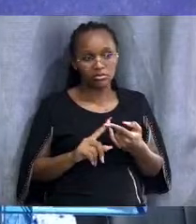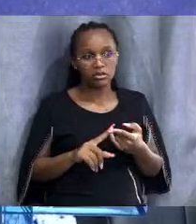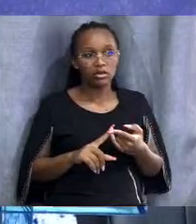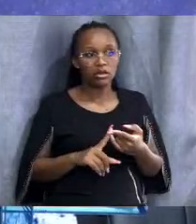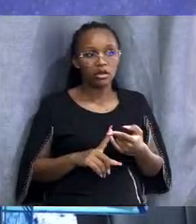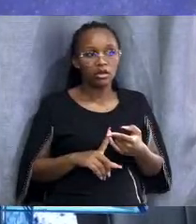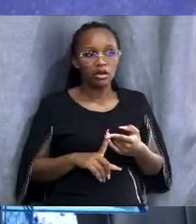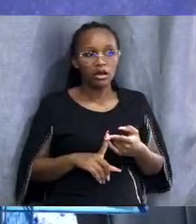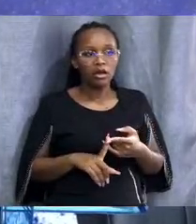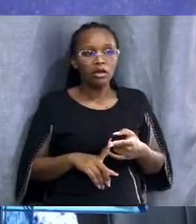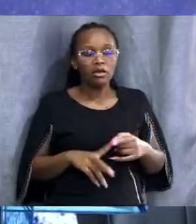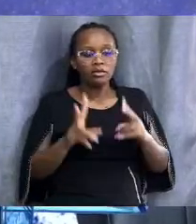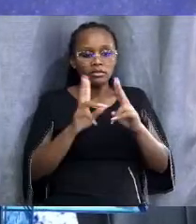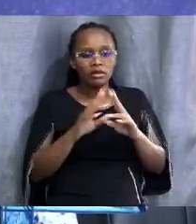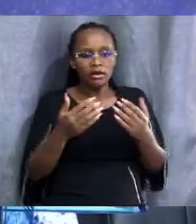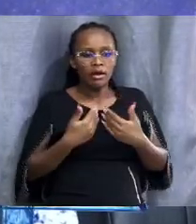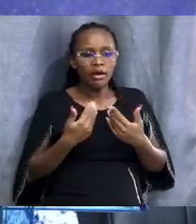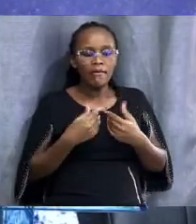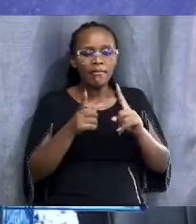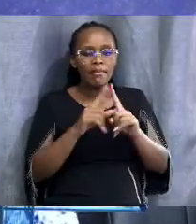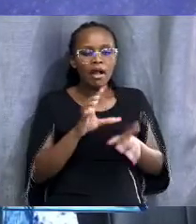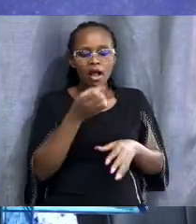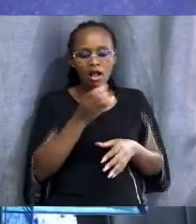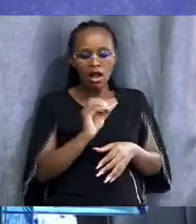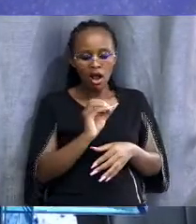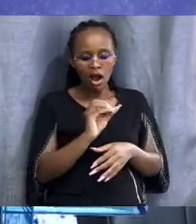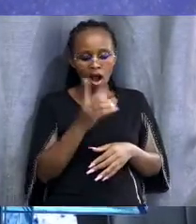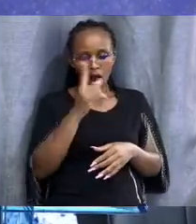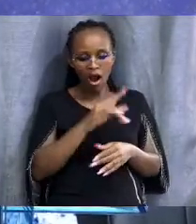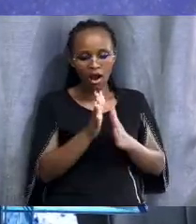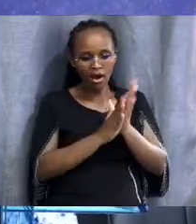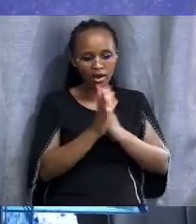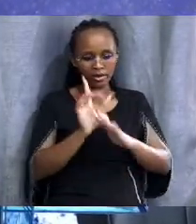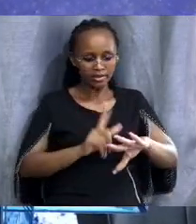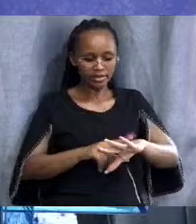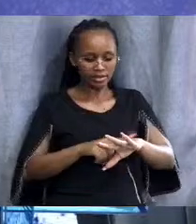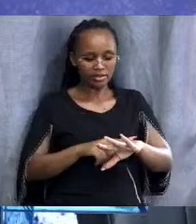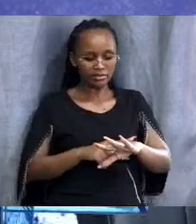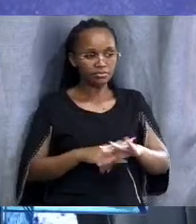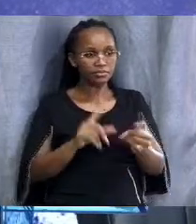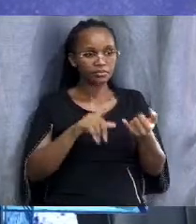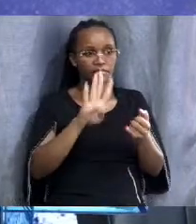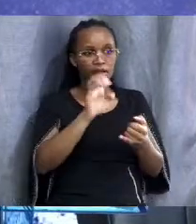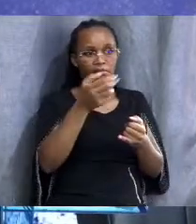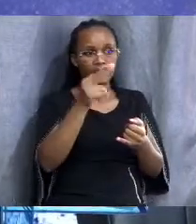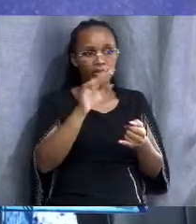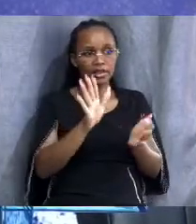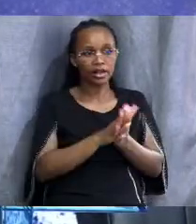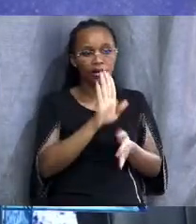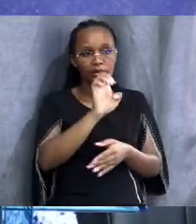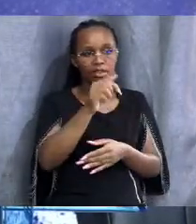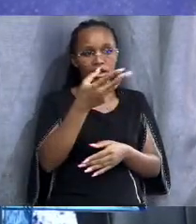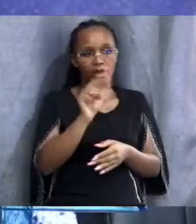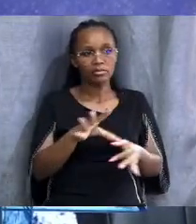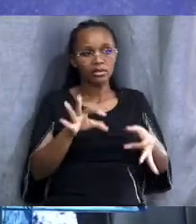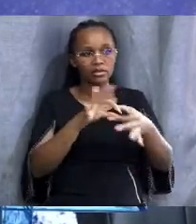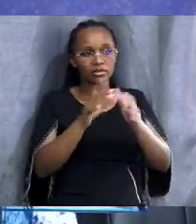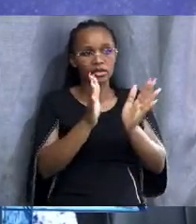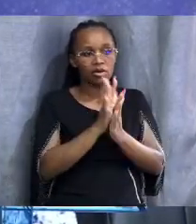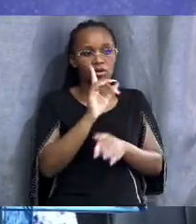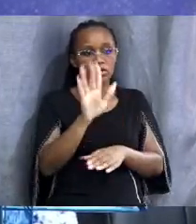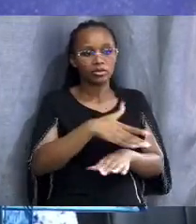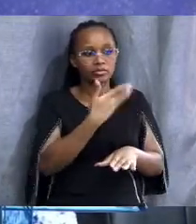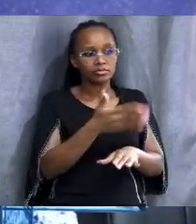kufariji one another. Na kwa hivyo, for the interest of time, Bethany and Bethlehem, mtaimba wimbo